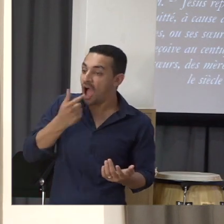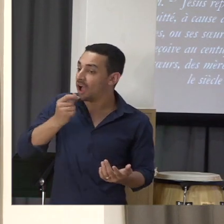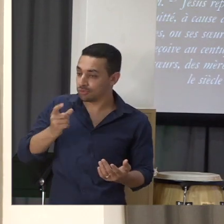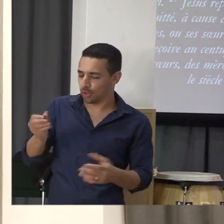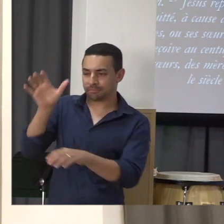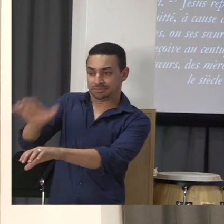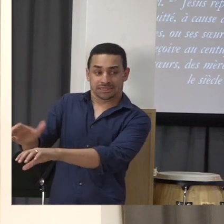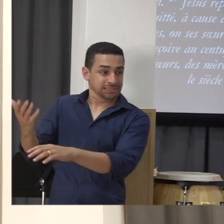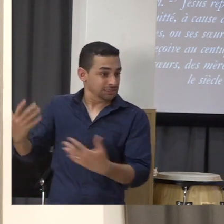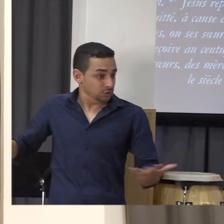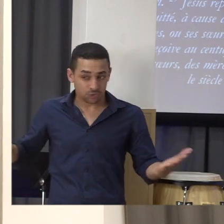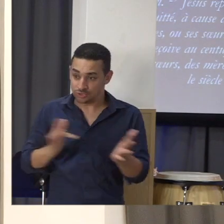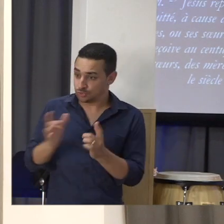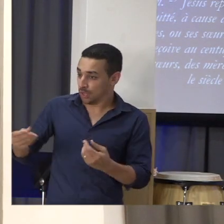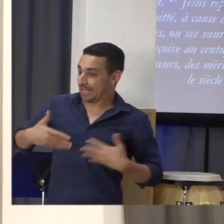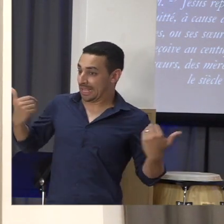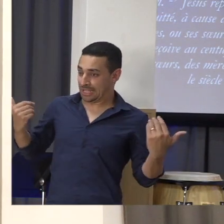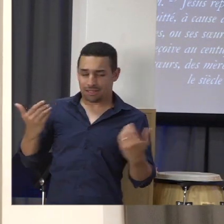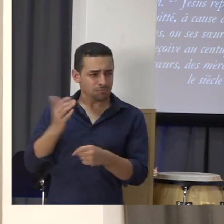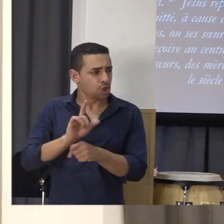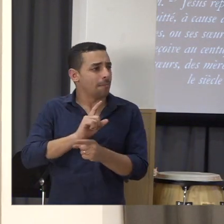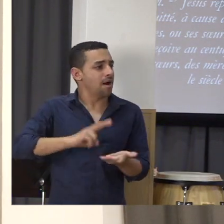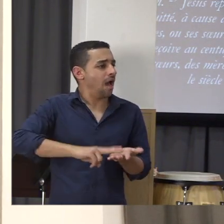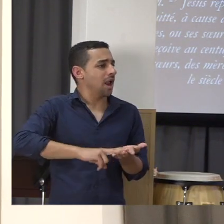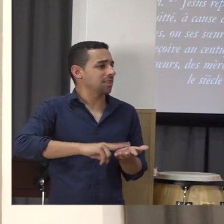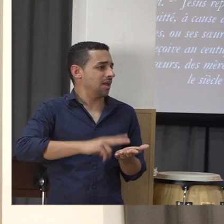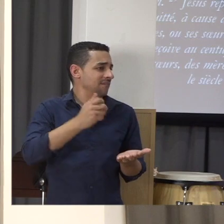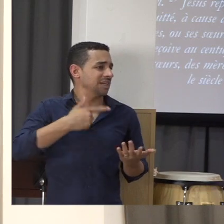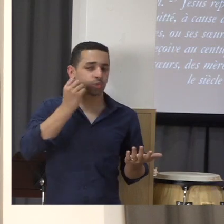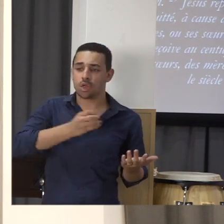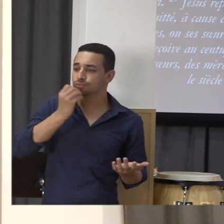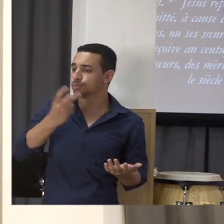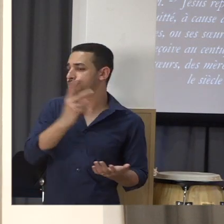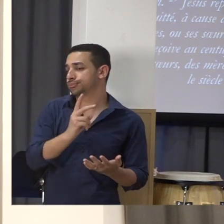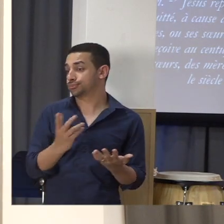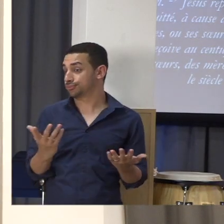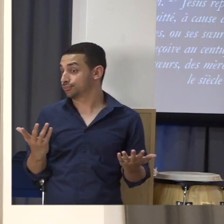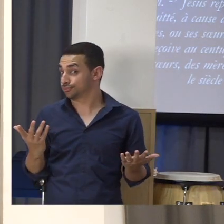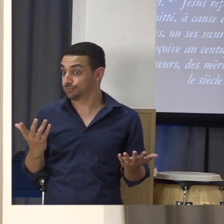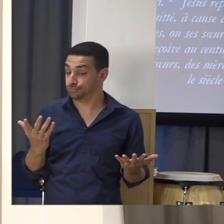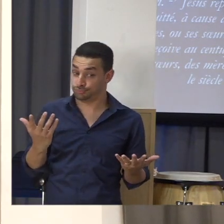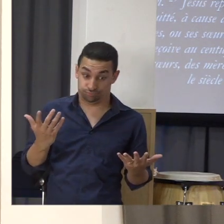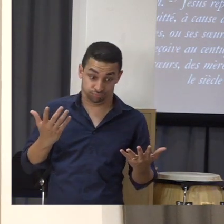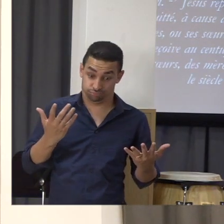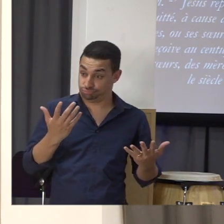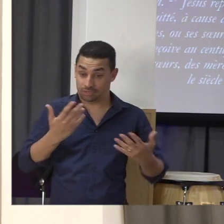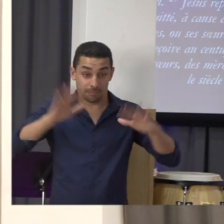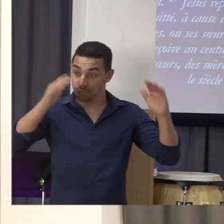va trouver du Doliprane. Jésus l'a guéri. Ça montre les réalités de la vie quotidienne sous n'importe quel